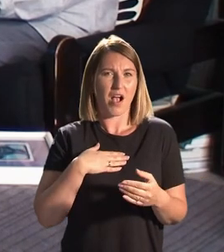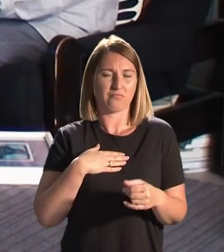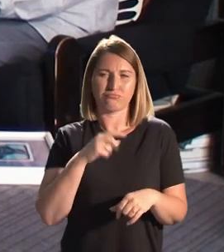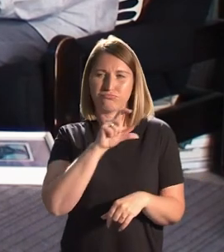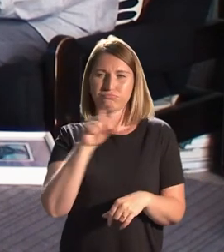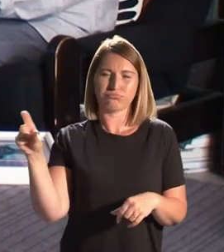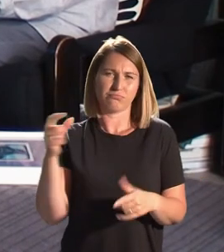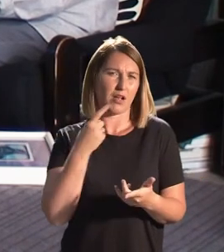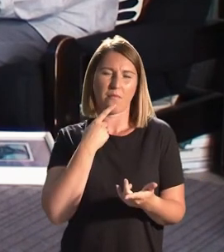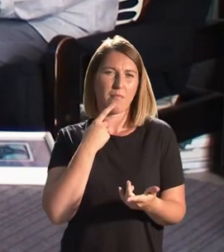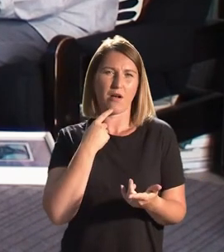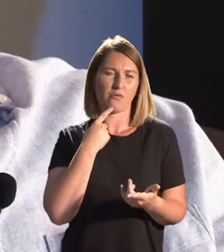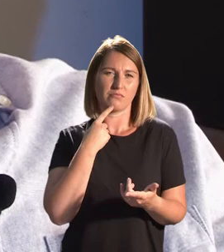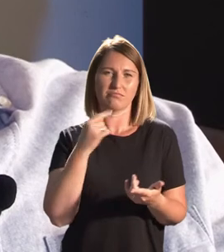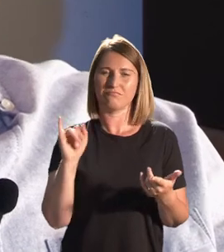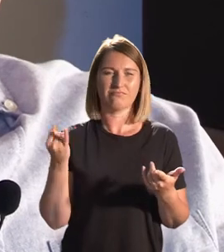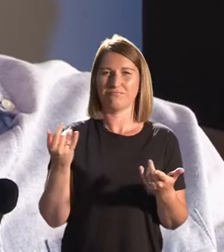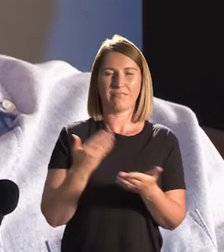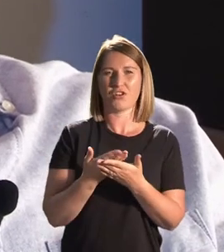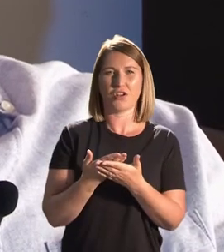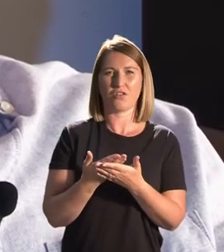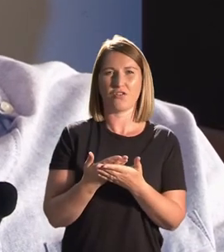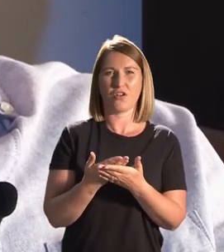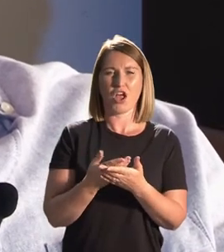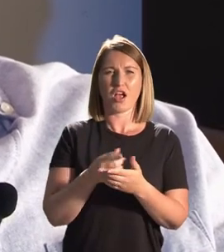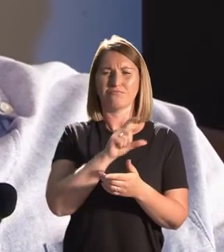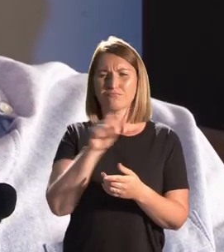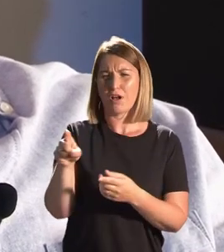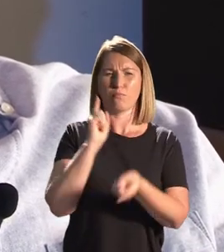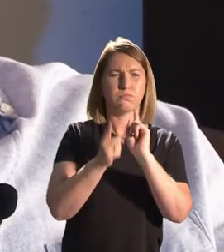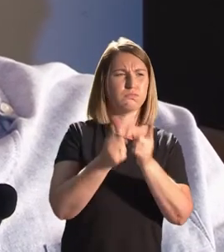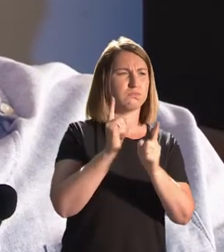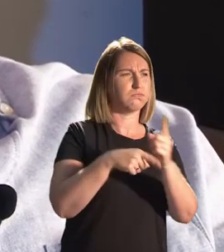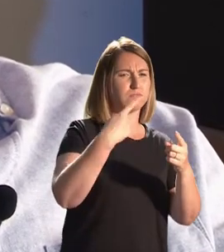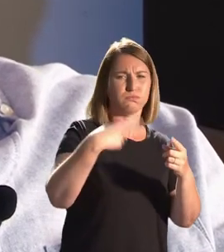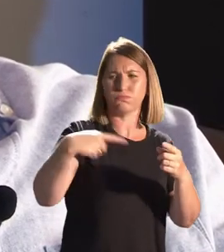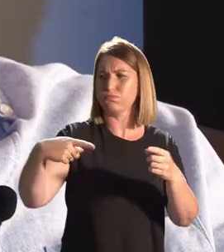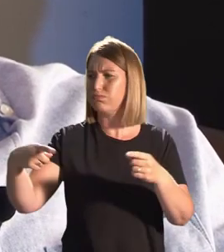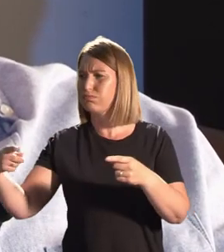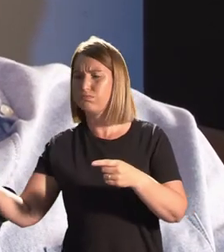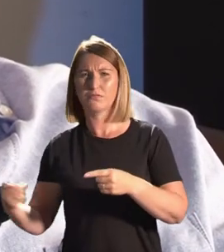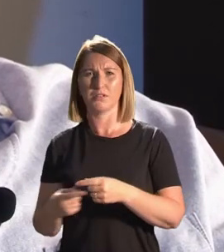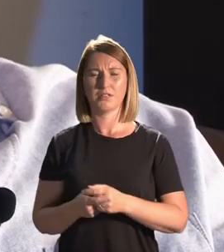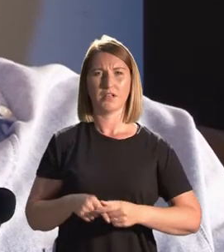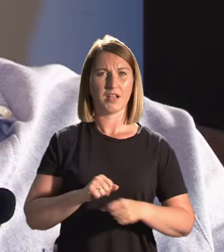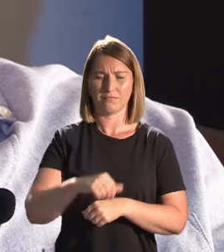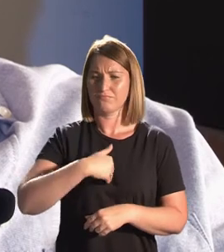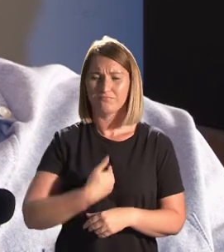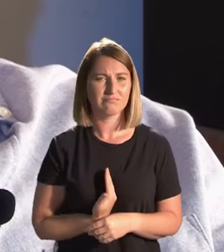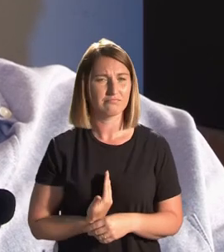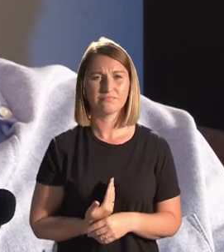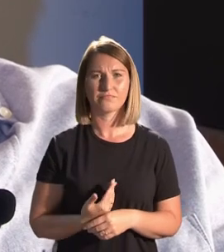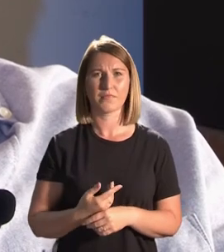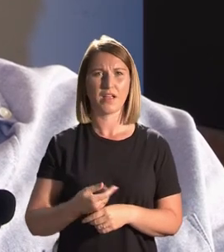mamy. Na czym to polega, nie mam pojęcia. A w ogóle upływ czasu mnie najbardziej dokucza w tej chwili. Tak tygodnie